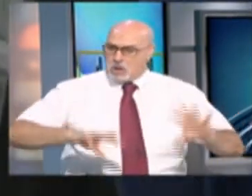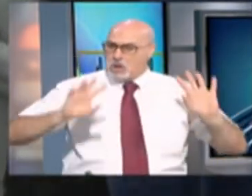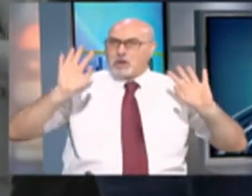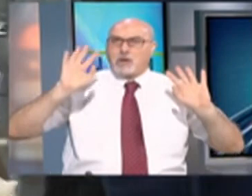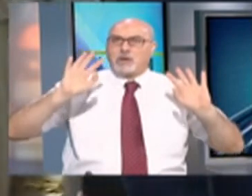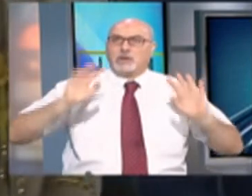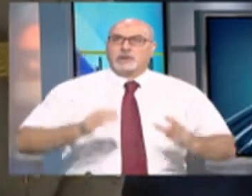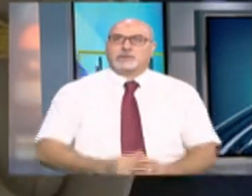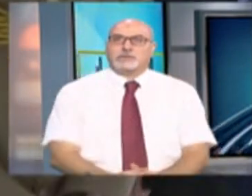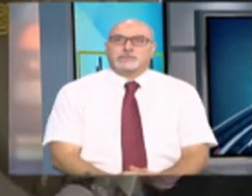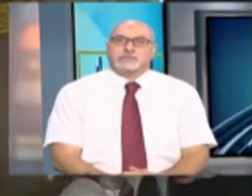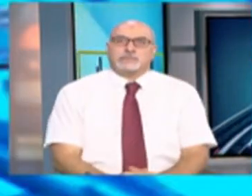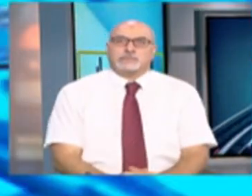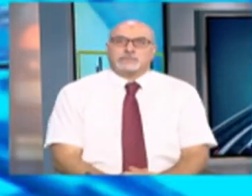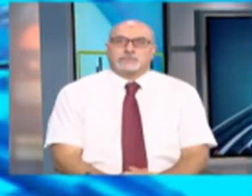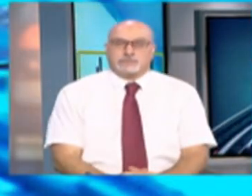مبروك.